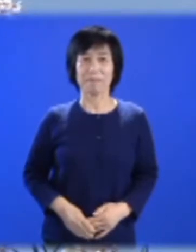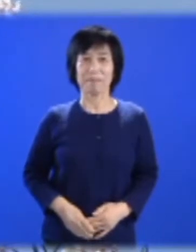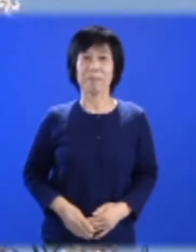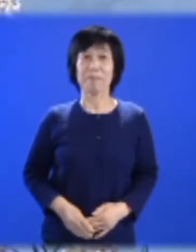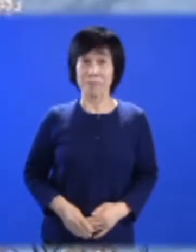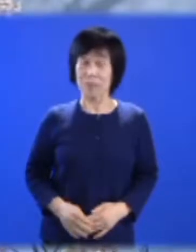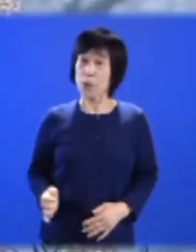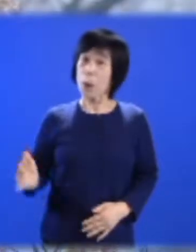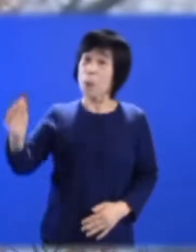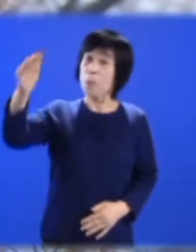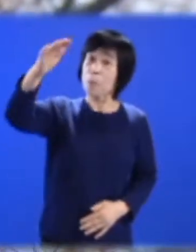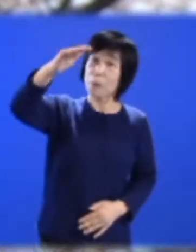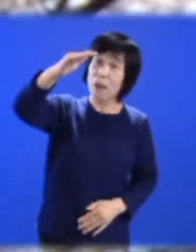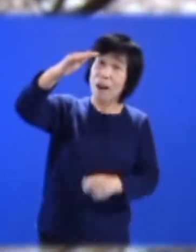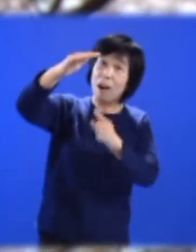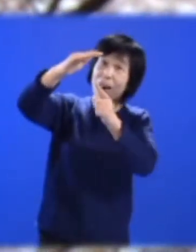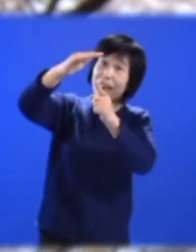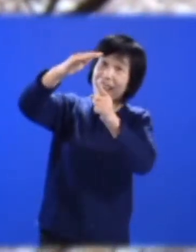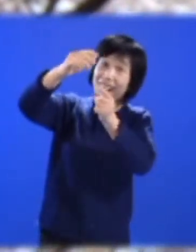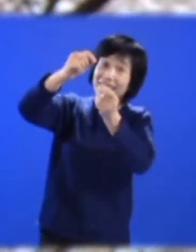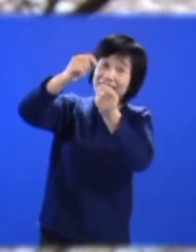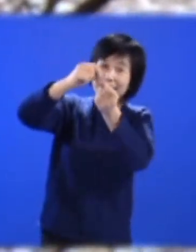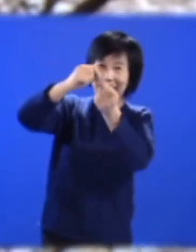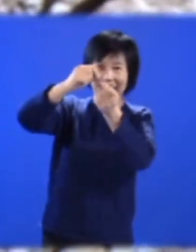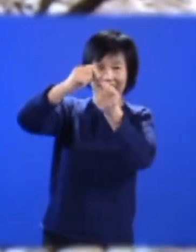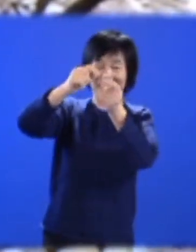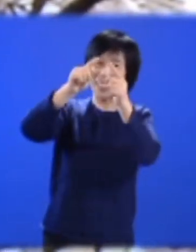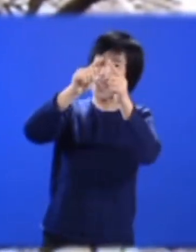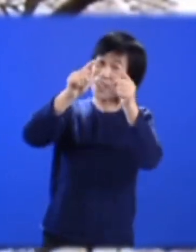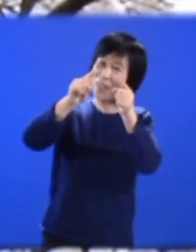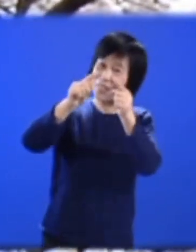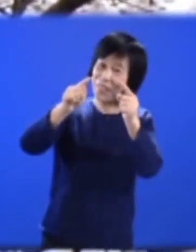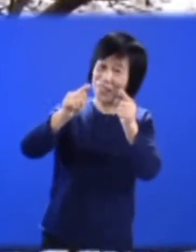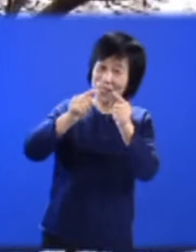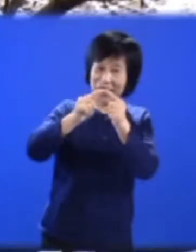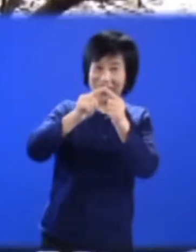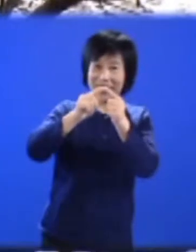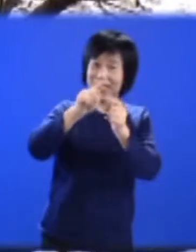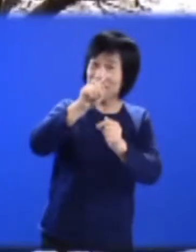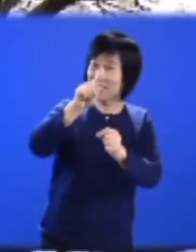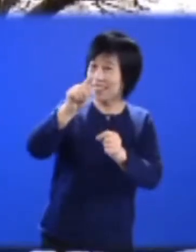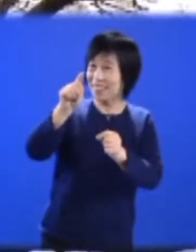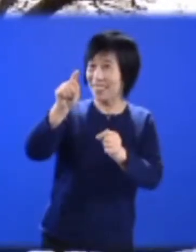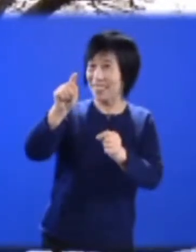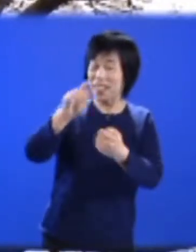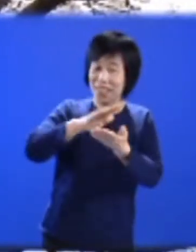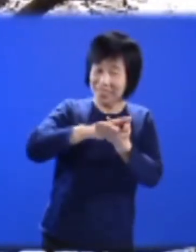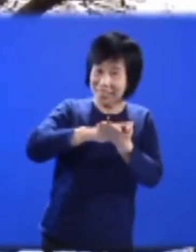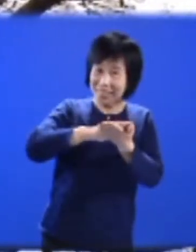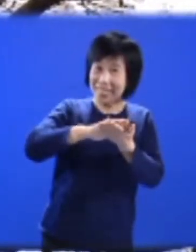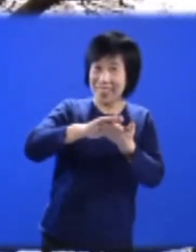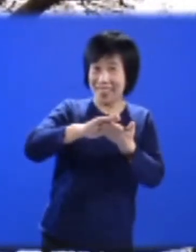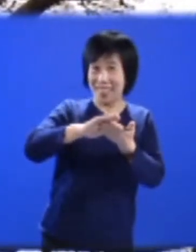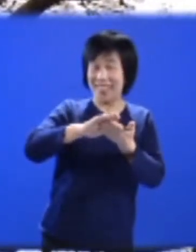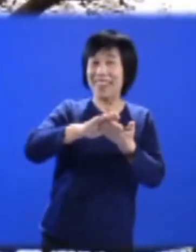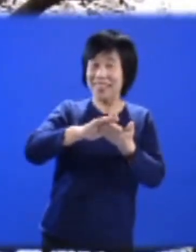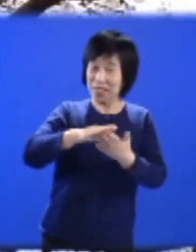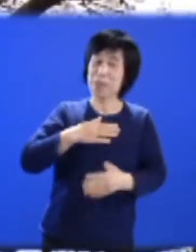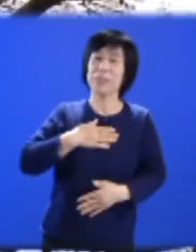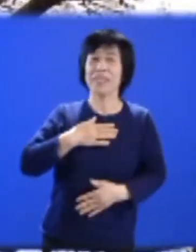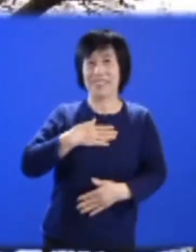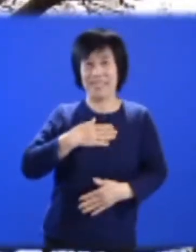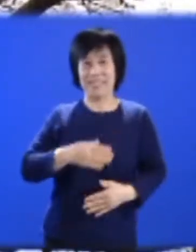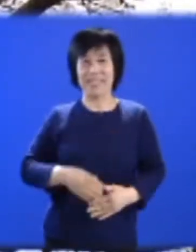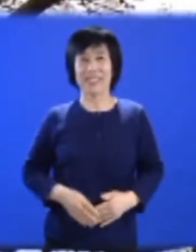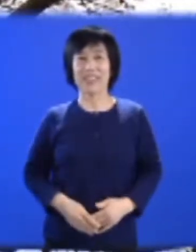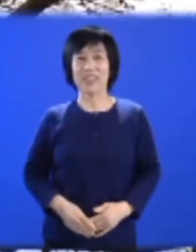わー、綺麗。とっても近くで桜が見られるから、一つ一つの桜の美しさ